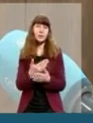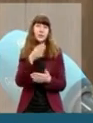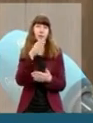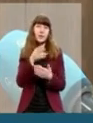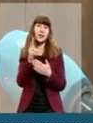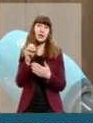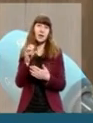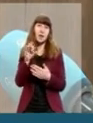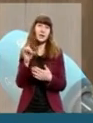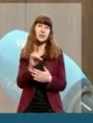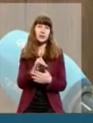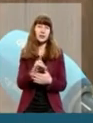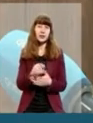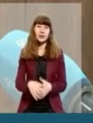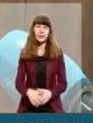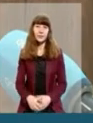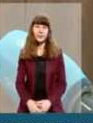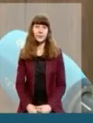бархаттанула